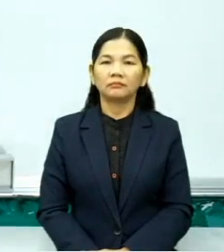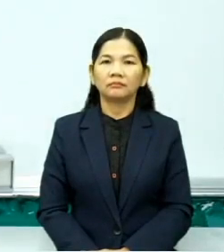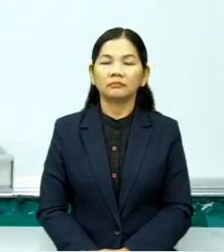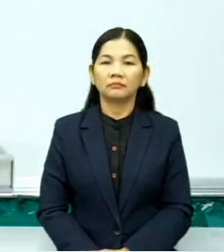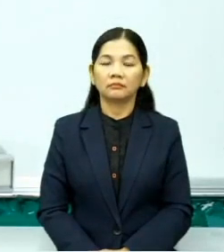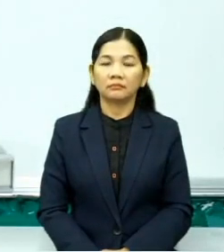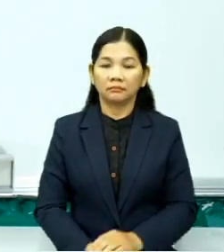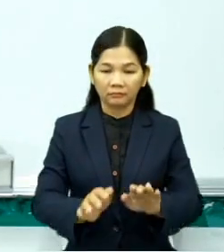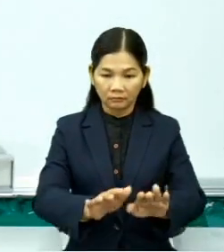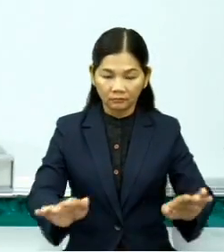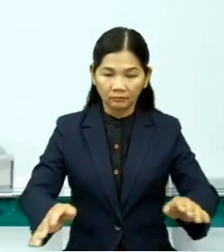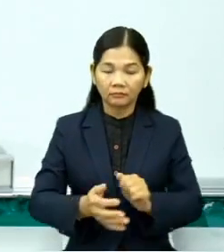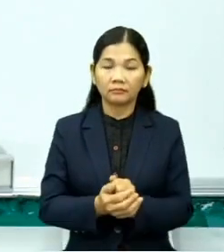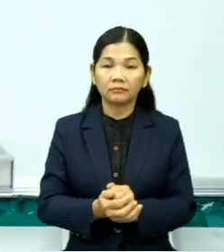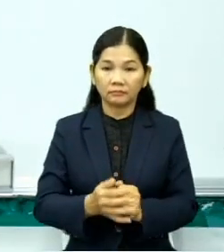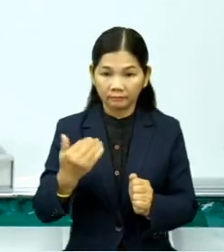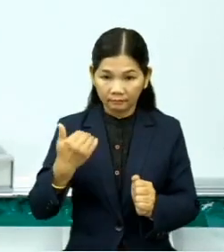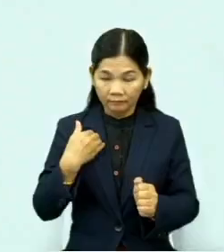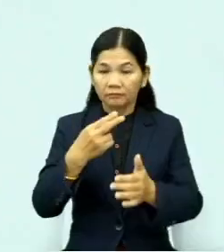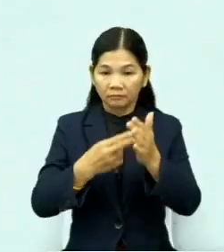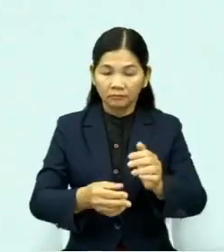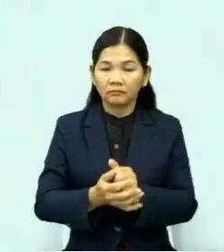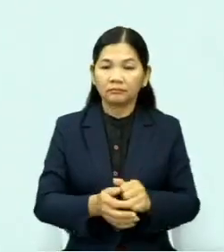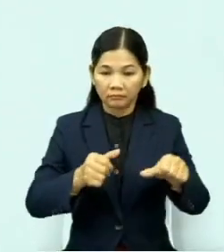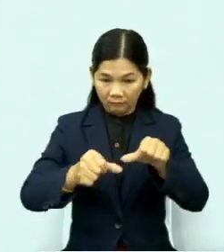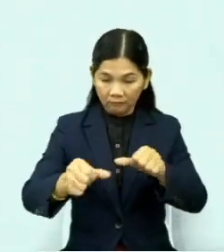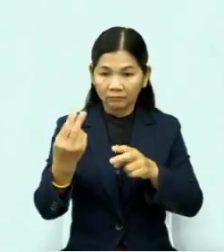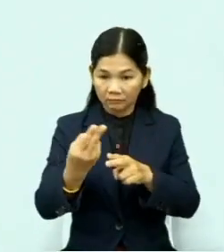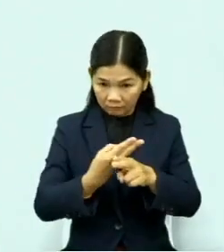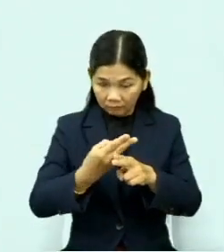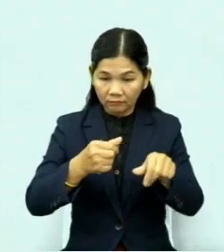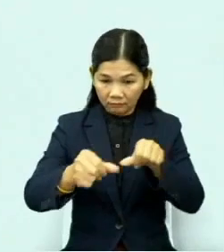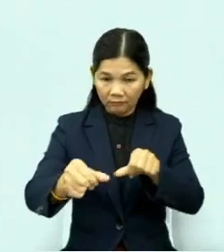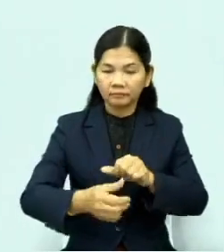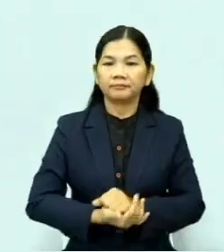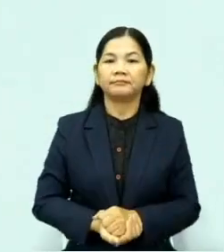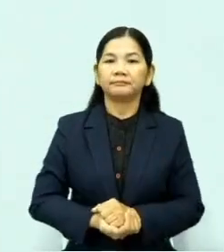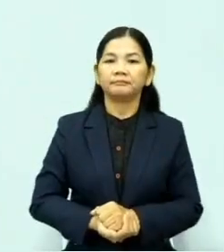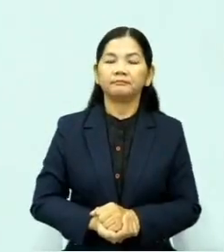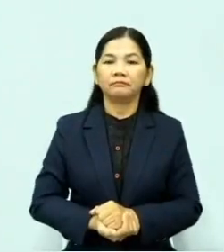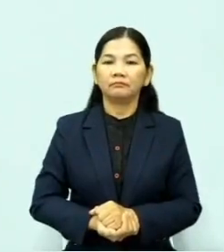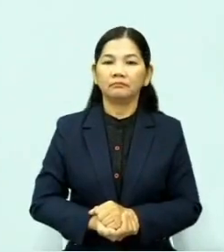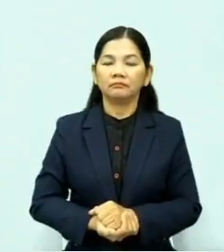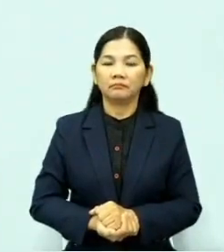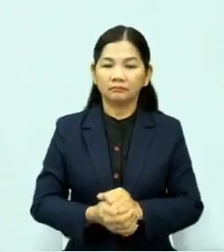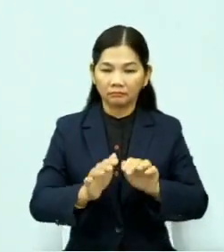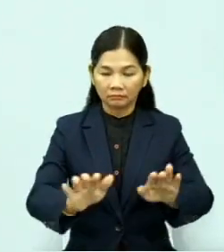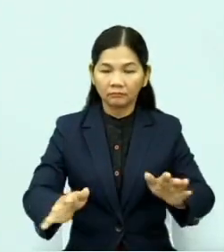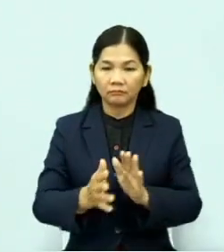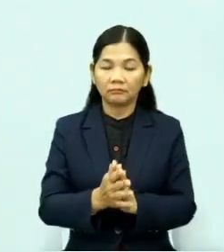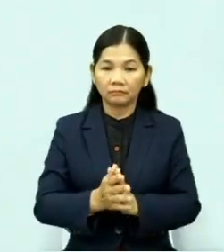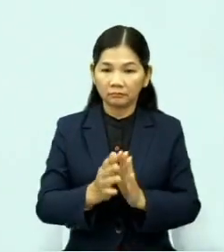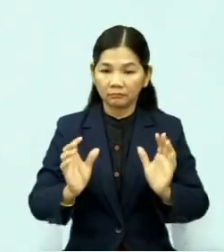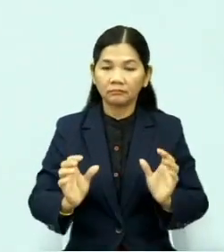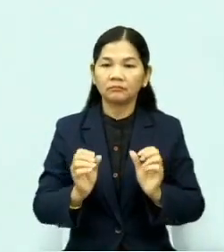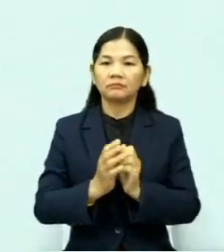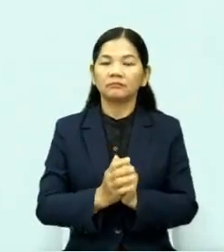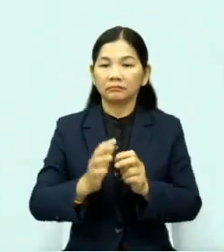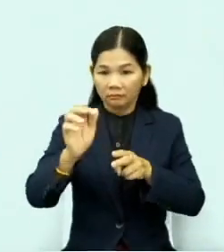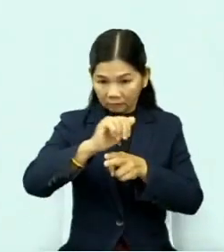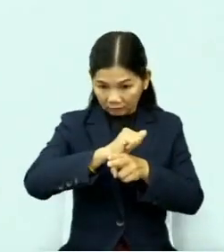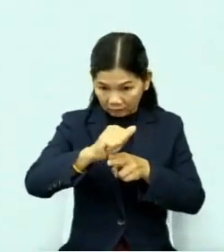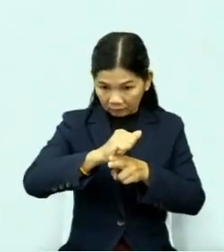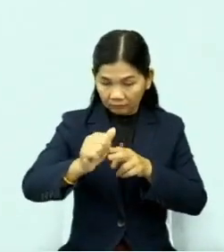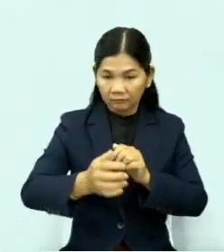ចាឥឡូវកូនមើលមើលតើអ្នកគ្រូនឹងមានអ្វីសម្រាប់ឲ្យកូនអនុវត្តបន្តទៀតកូនចាគឺអ្នកគ្រូមានលំហាត់ណាកូន